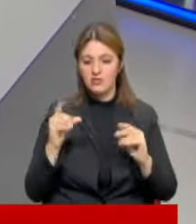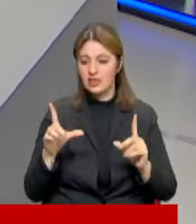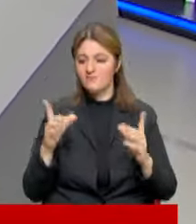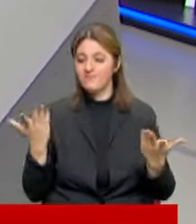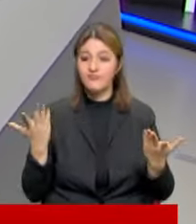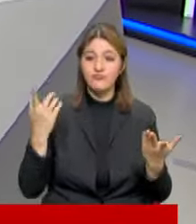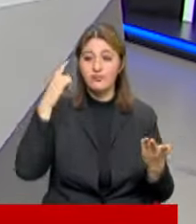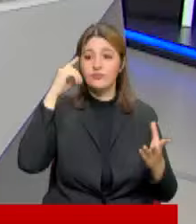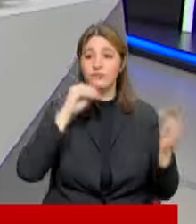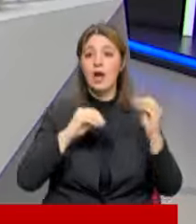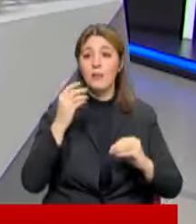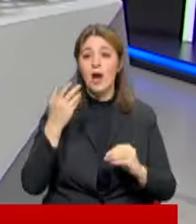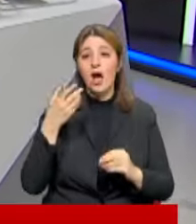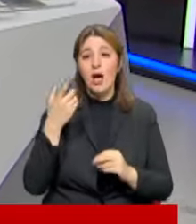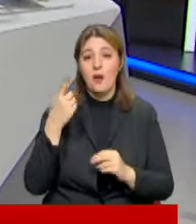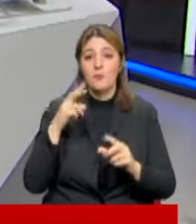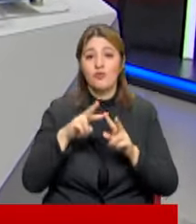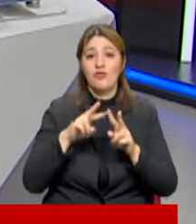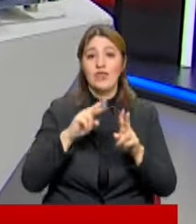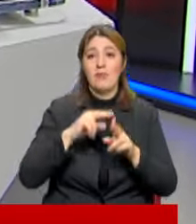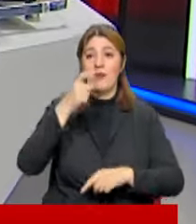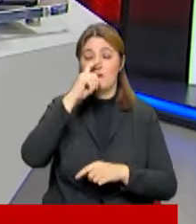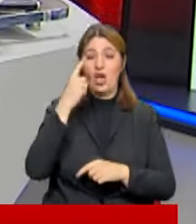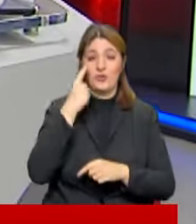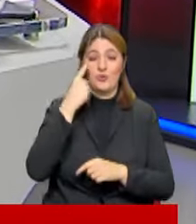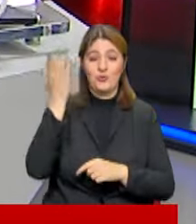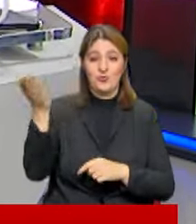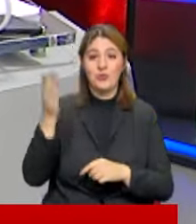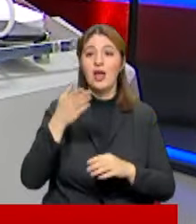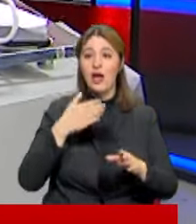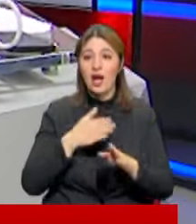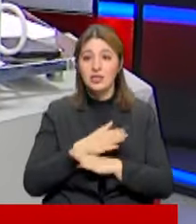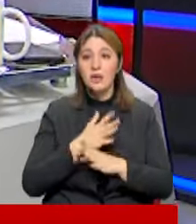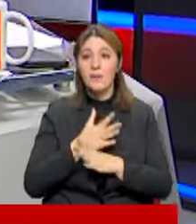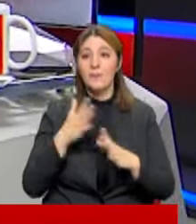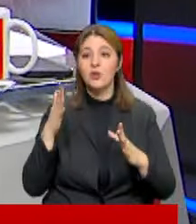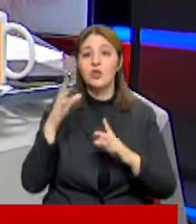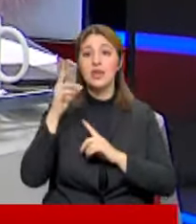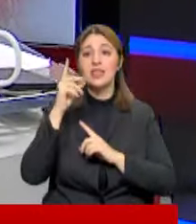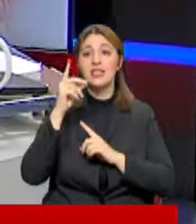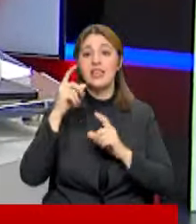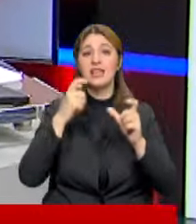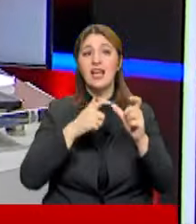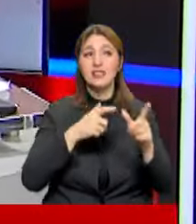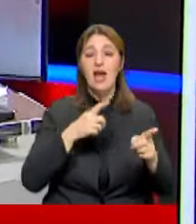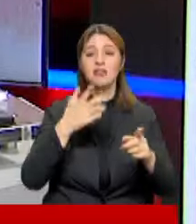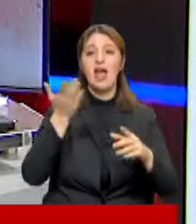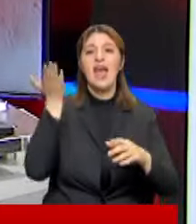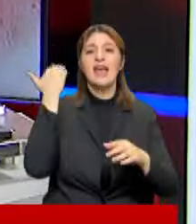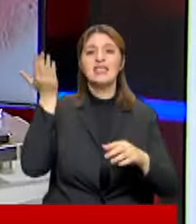hattı zatında Mustafa Kemal Paşa Mustafa Kemal Atatürk Aslında Büyük İskender Sezar Napolyon